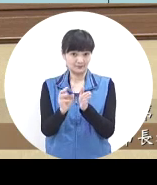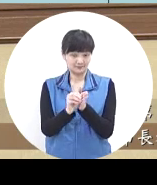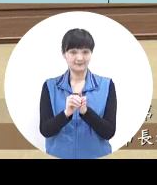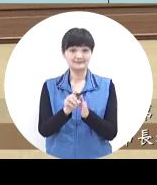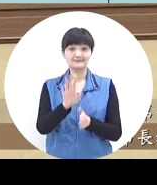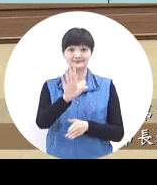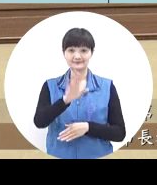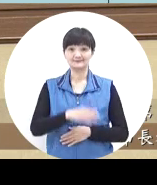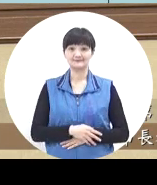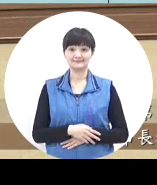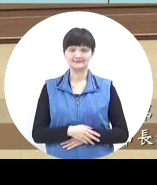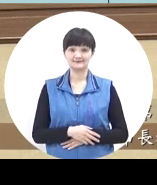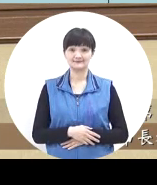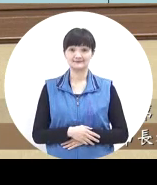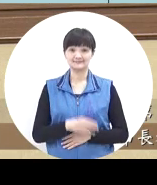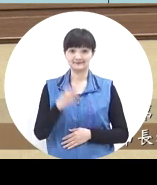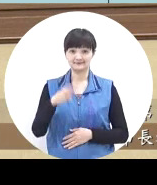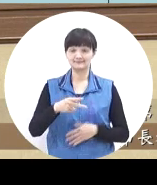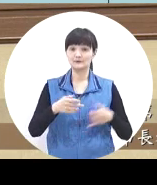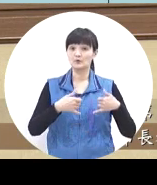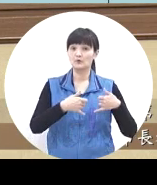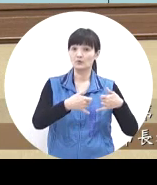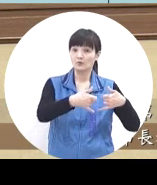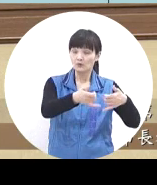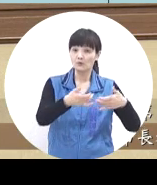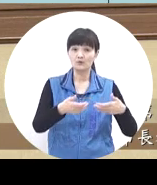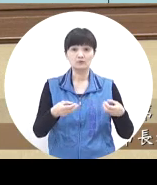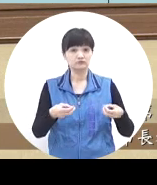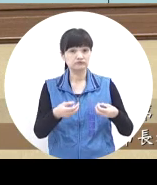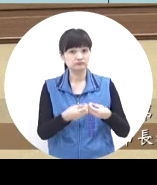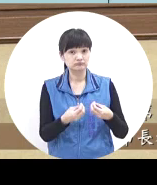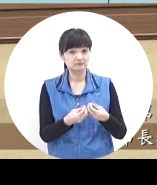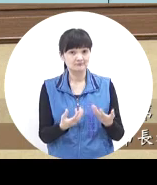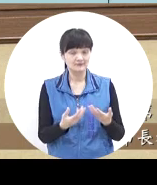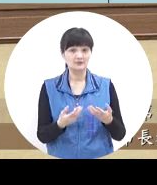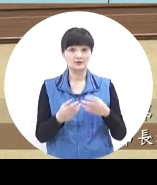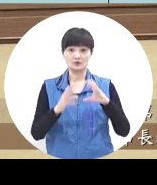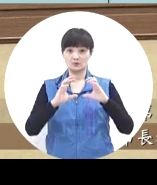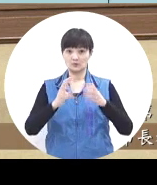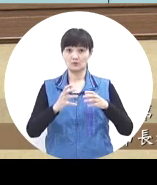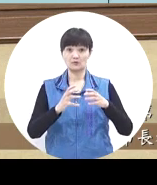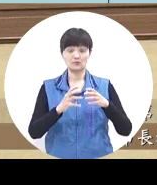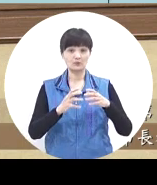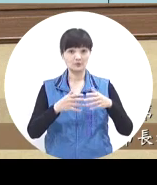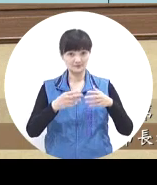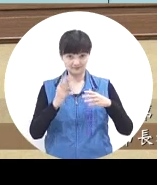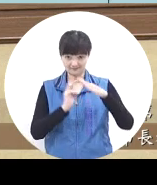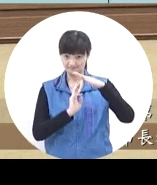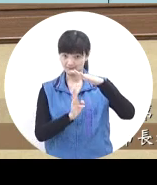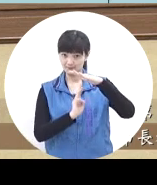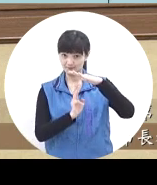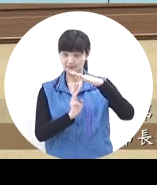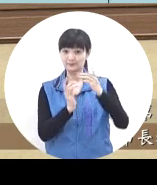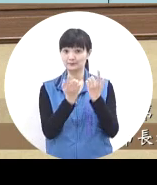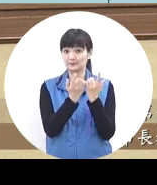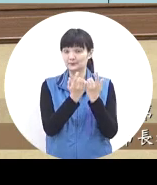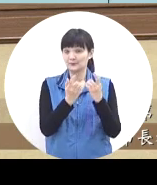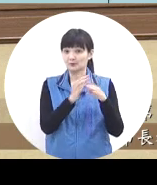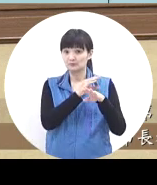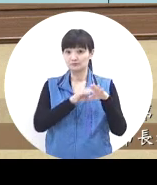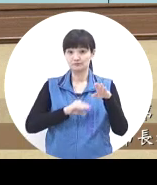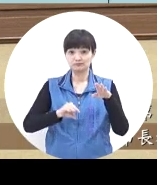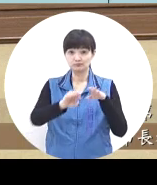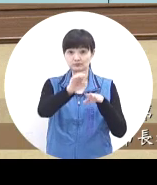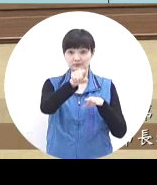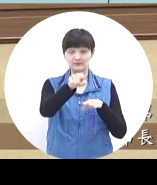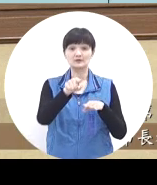那至于有关建前道路的路网上面，我们国山北土城交流道的可行性研究，在